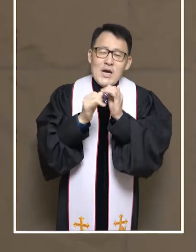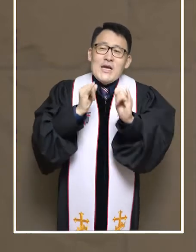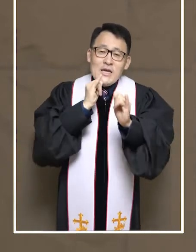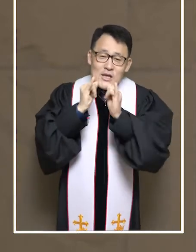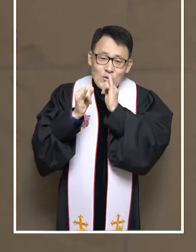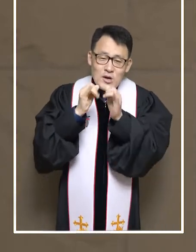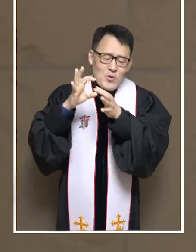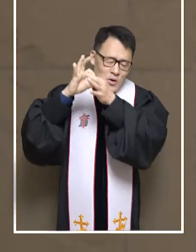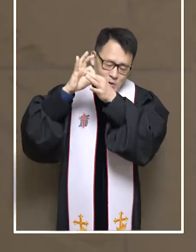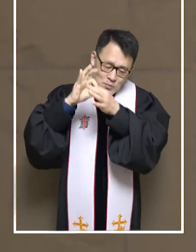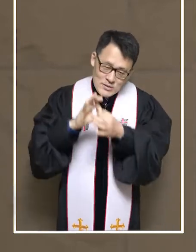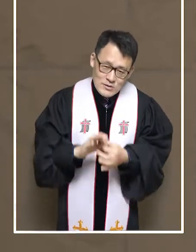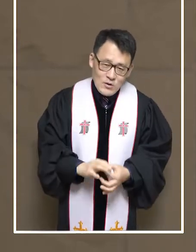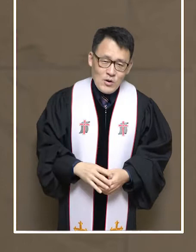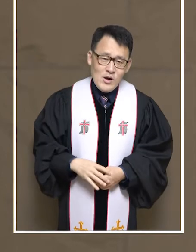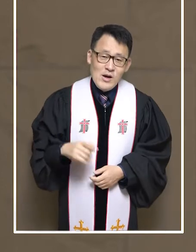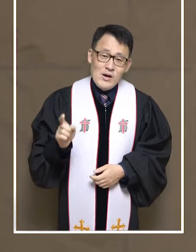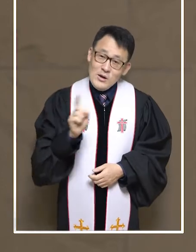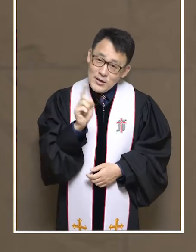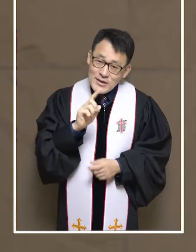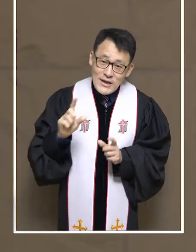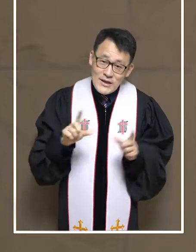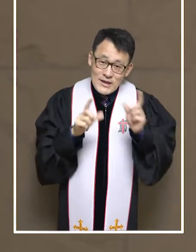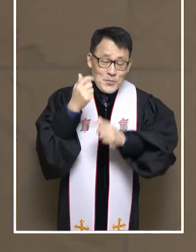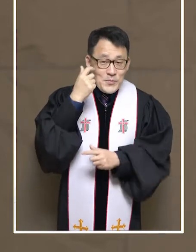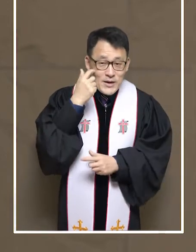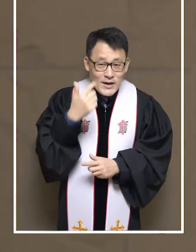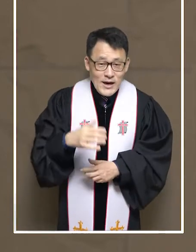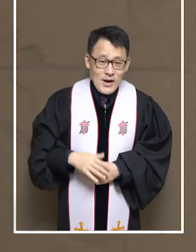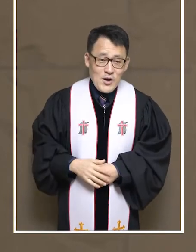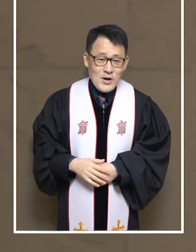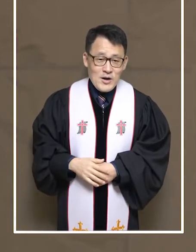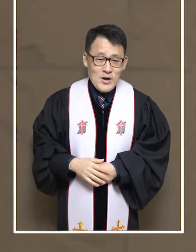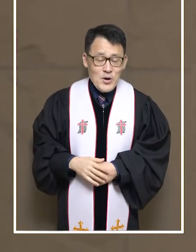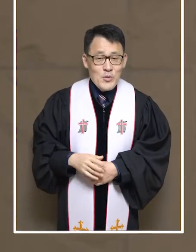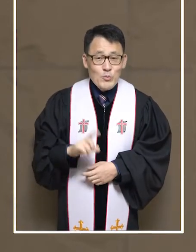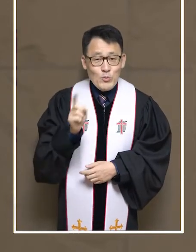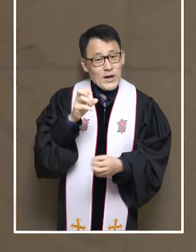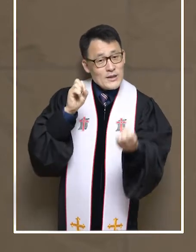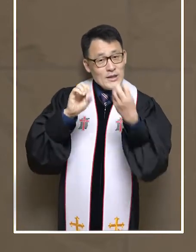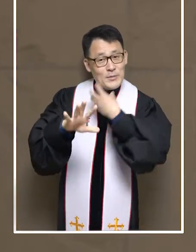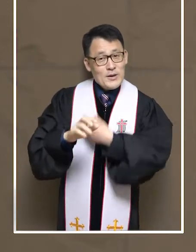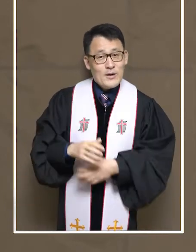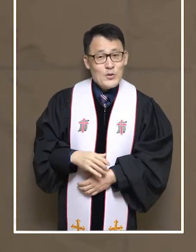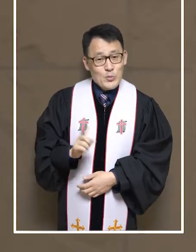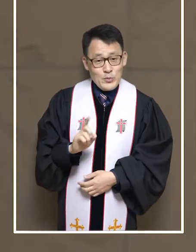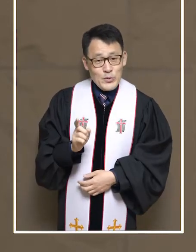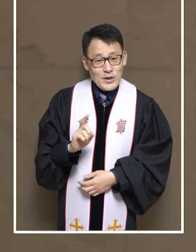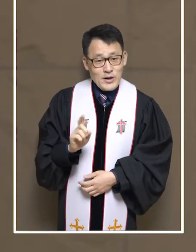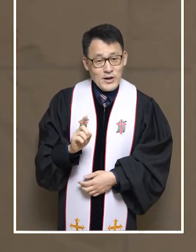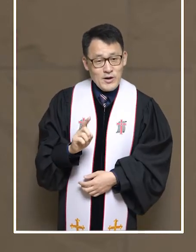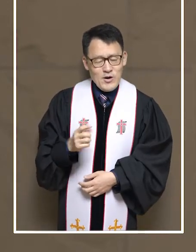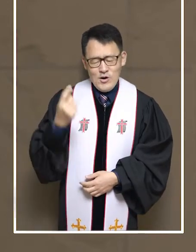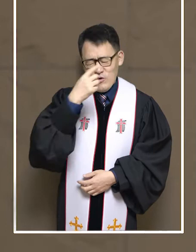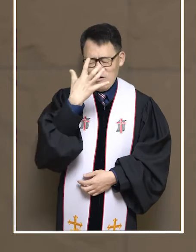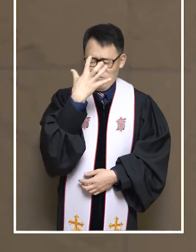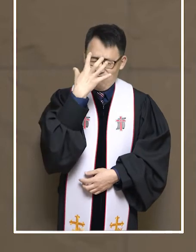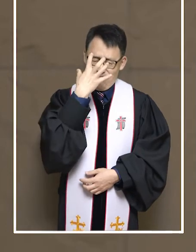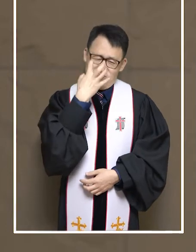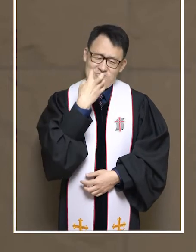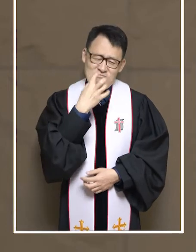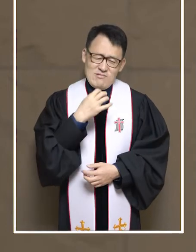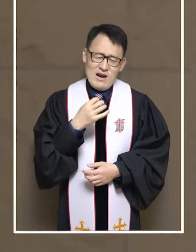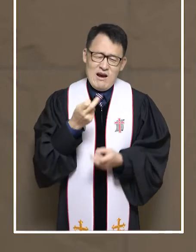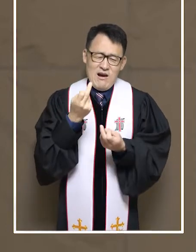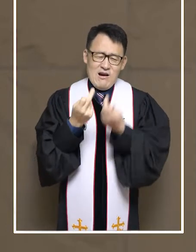우리가 요셉을 만나서 인터뷰를 하면서 어떻게 사셨어요? 물으면 그분은 뭐라고 대답할까요?